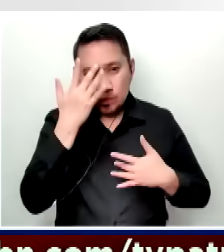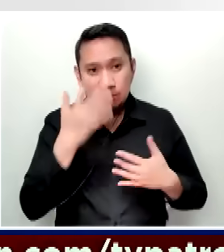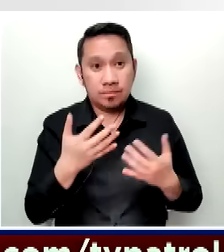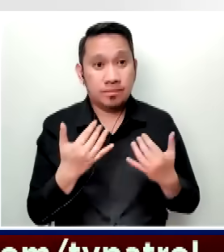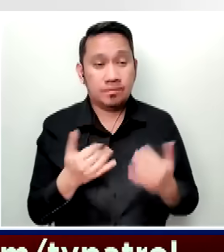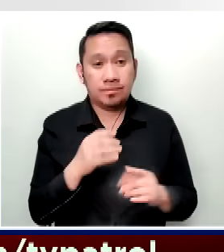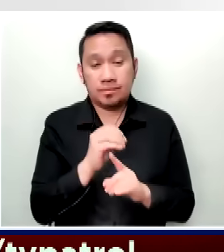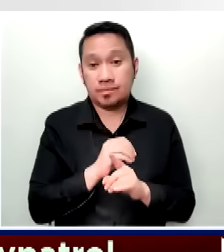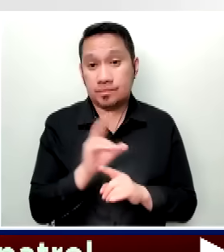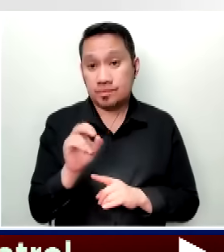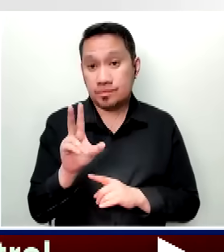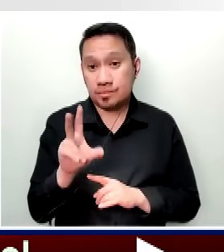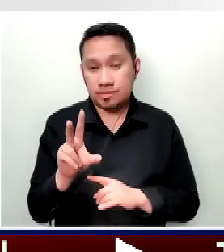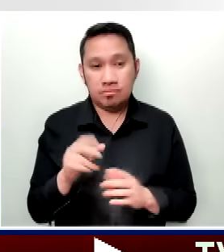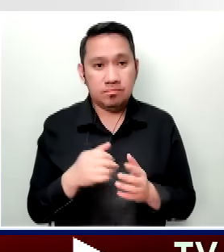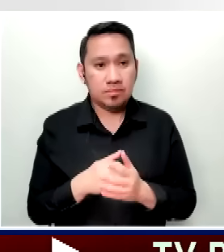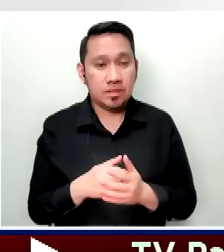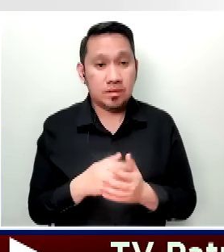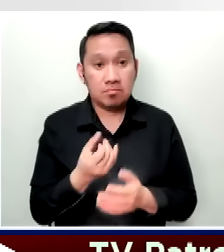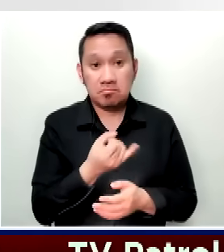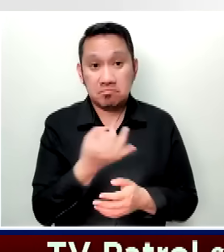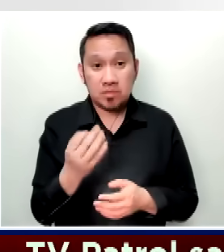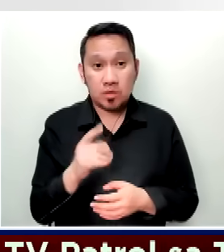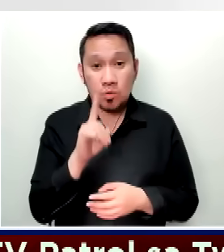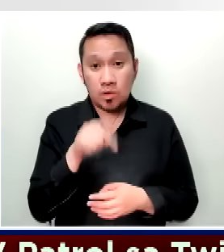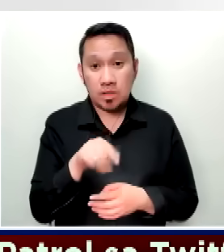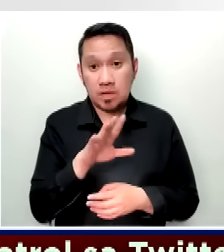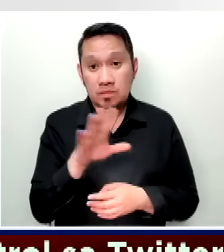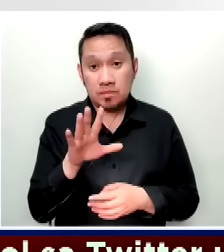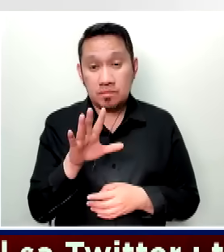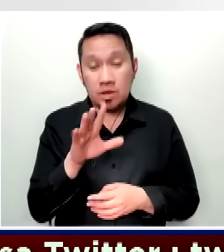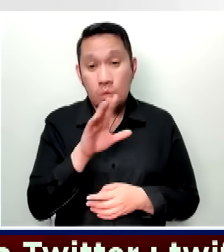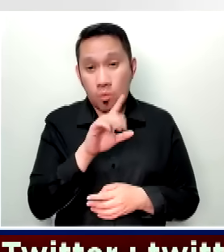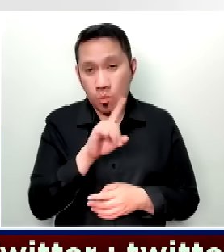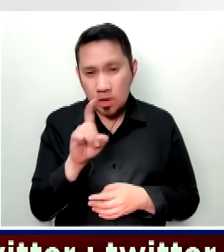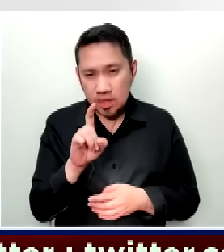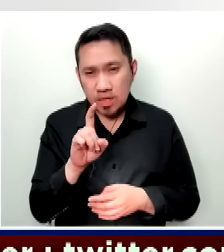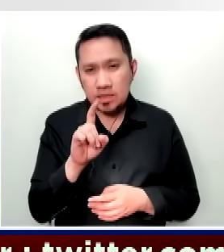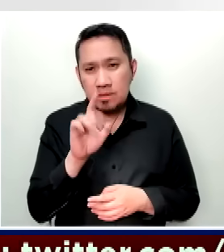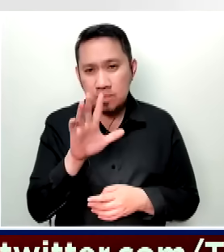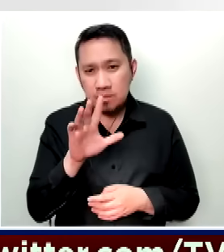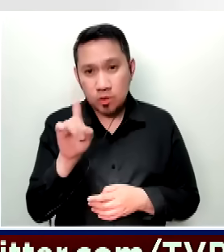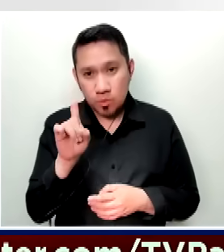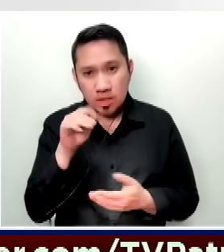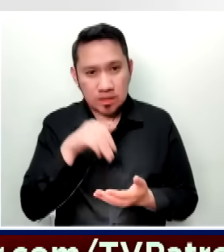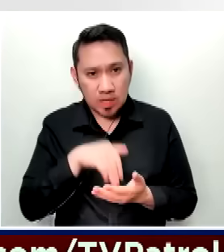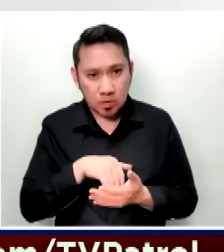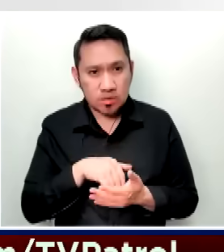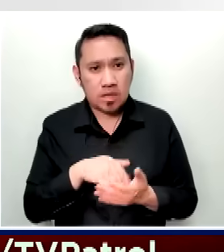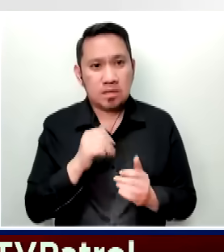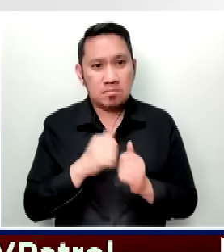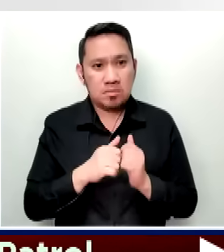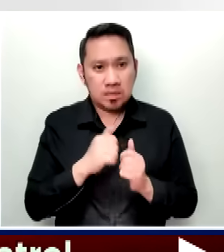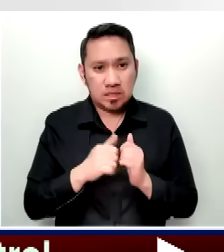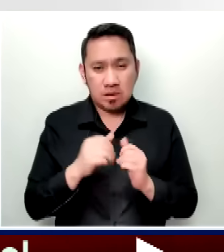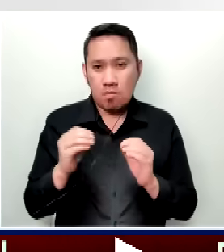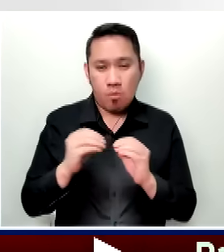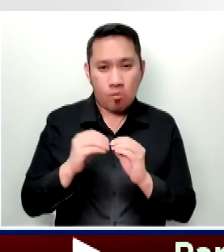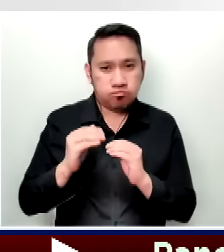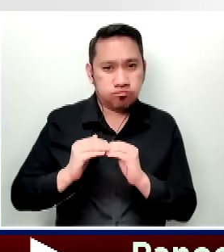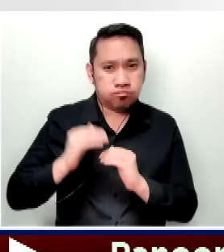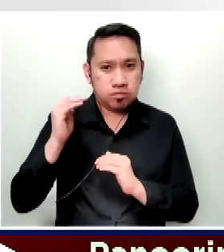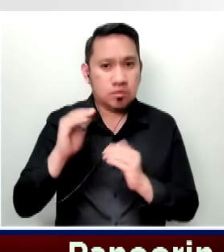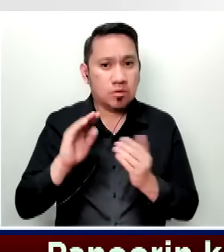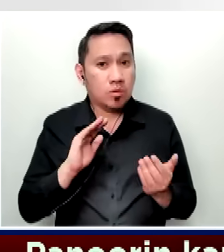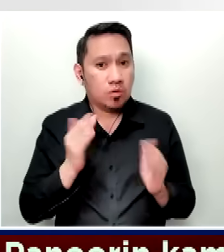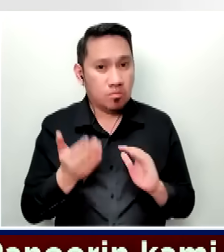October 13, umabot na ito sa higit 151,000, mas mataas ng 45% kumpara sa